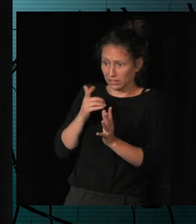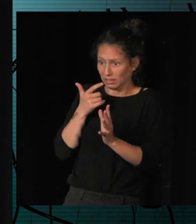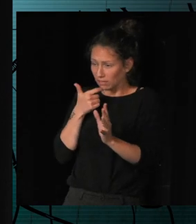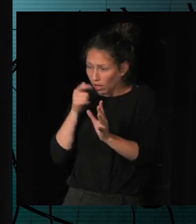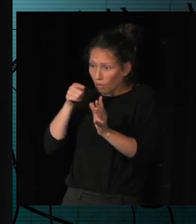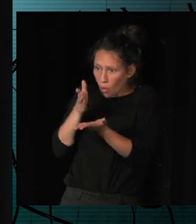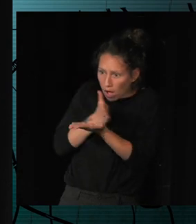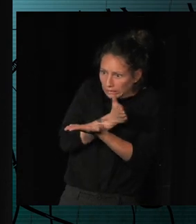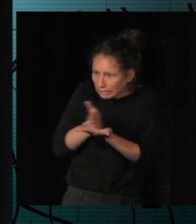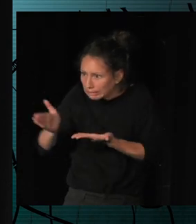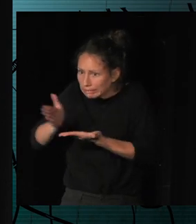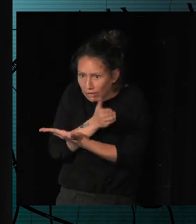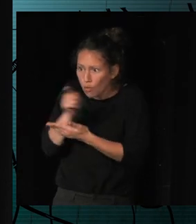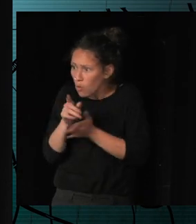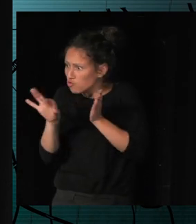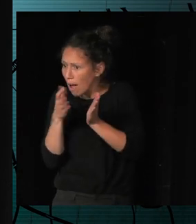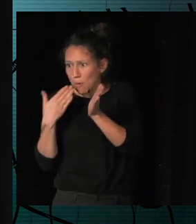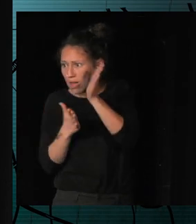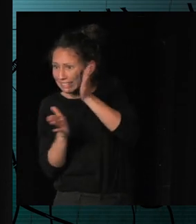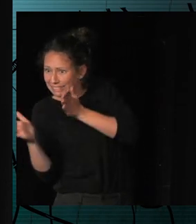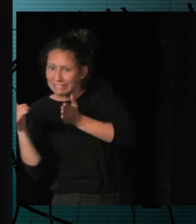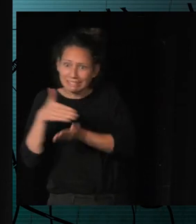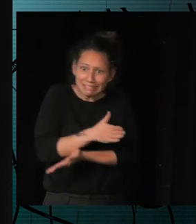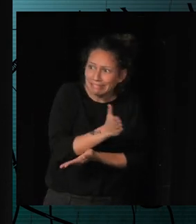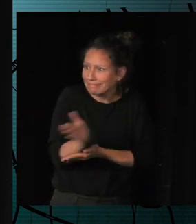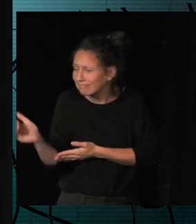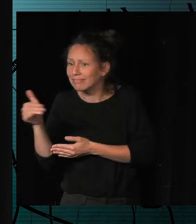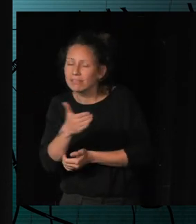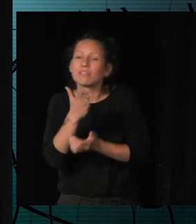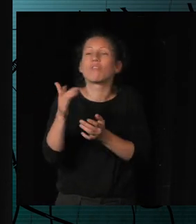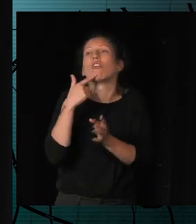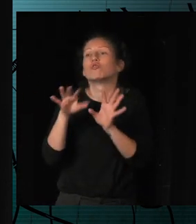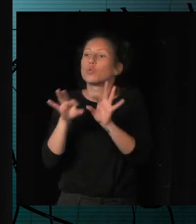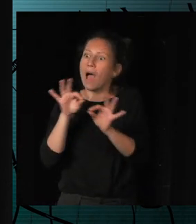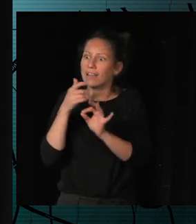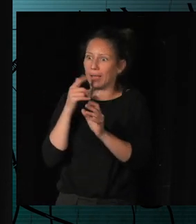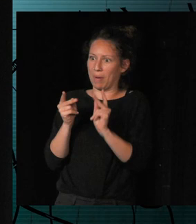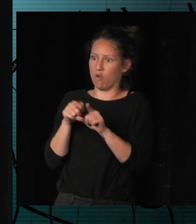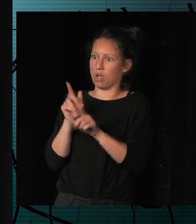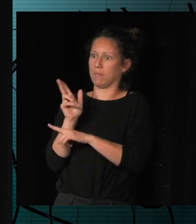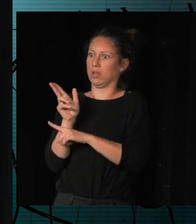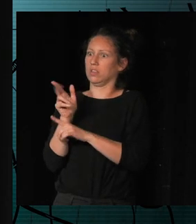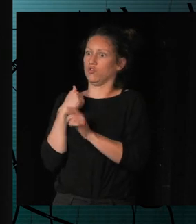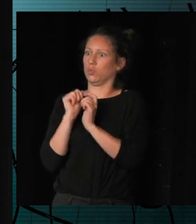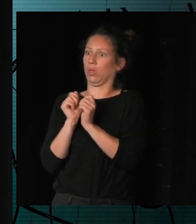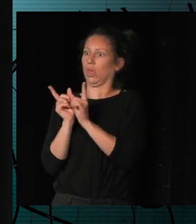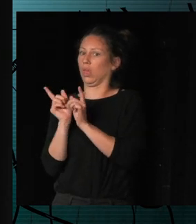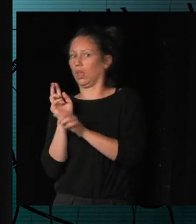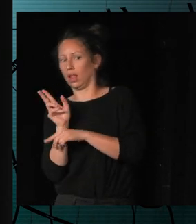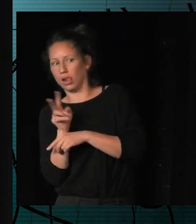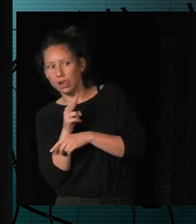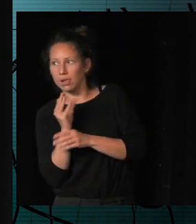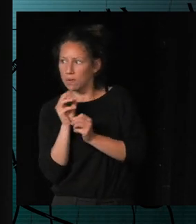choix à faire parce que mais quand je parle de choix c'est même pas en mode enfin céit en mode tu vas la tu tournes la caméra à droite ou à gauche en fait c'est pas la même du coup tu vas avoir un truc